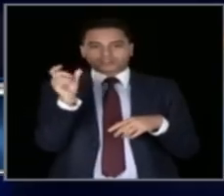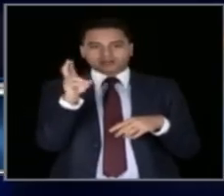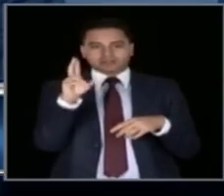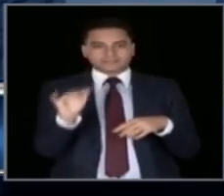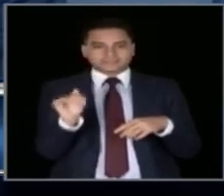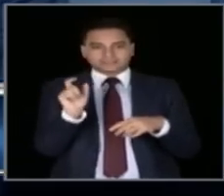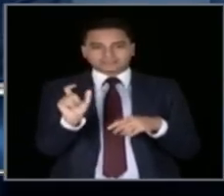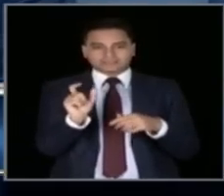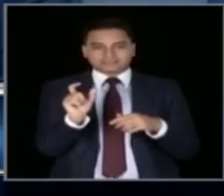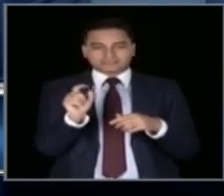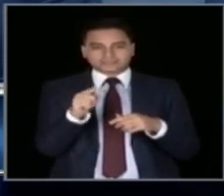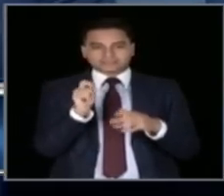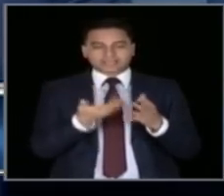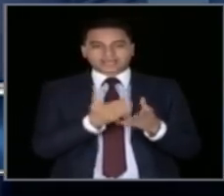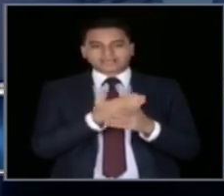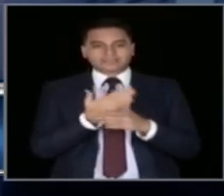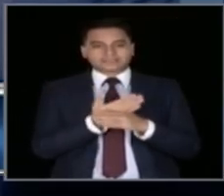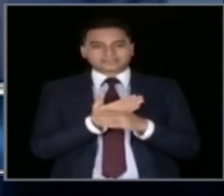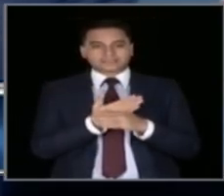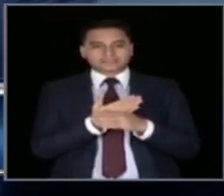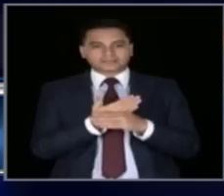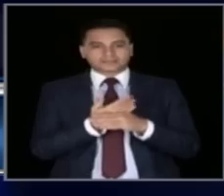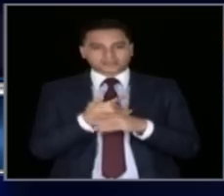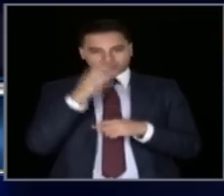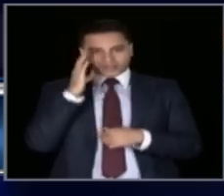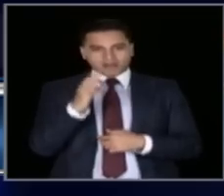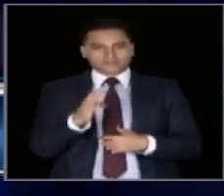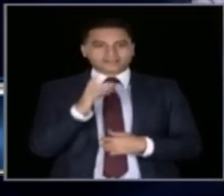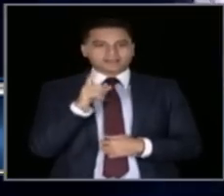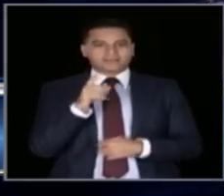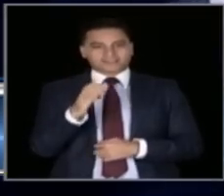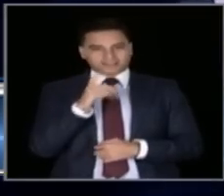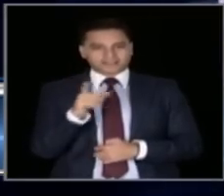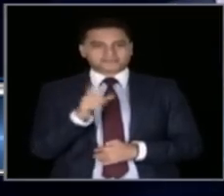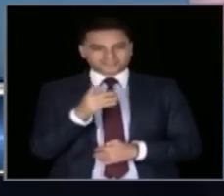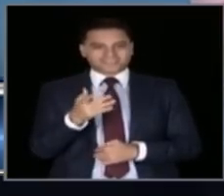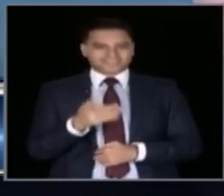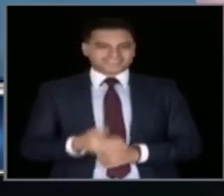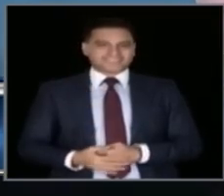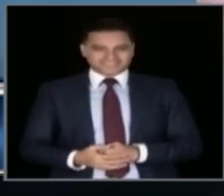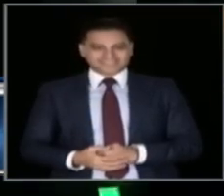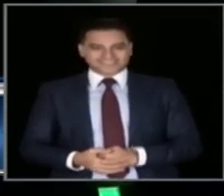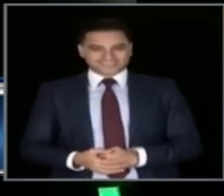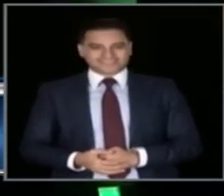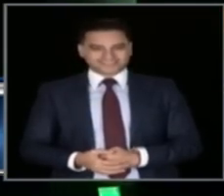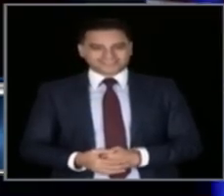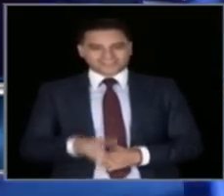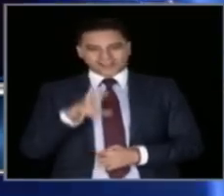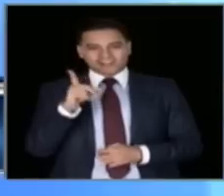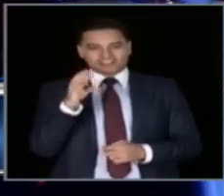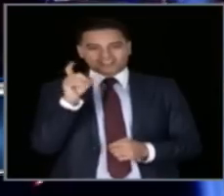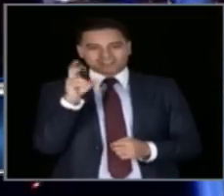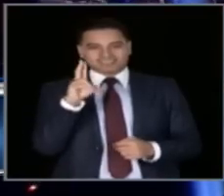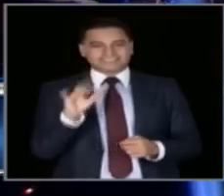الأرجنتين. أنت استعجلت ليه؟ عشان أعرف الإجابة. إجابة صحيحة. هذا في الأول سؤال